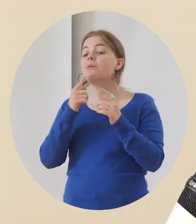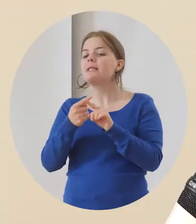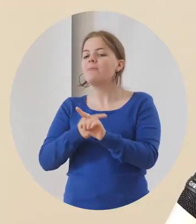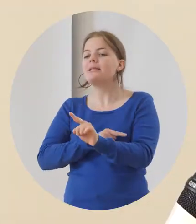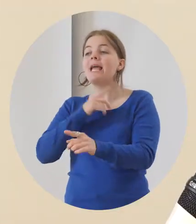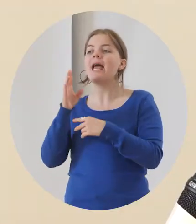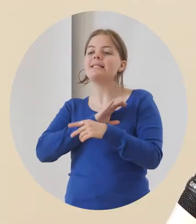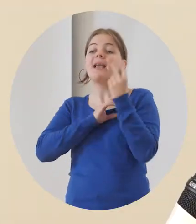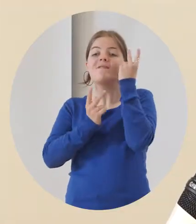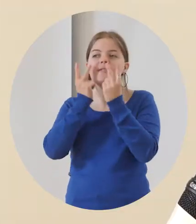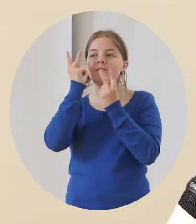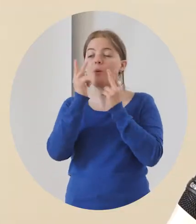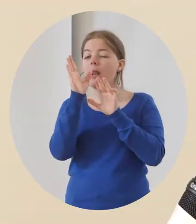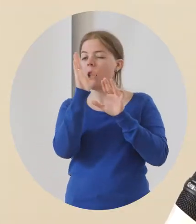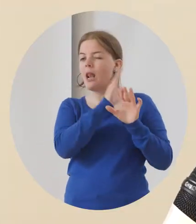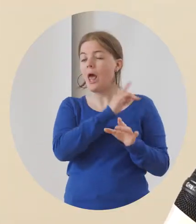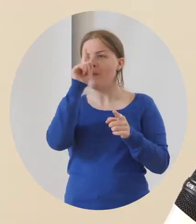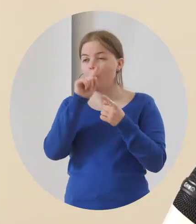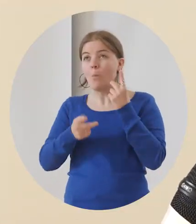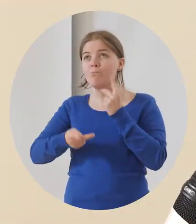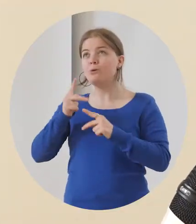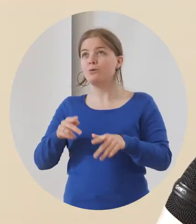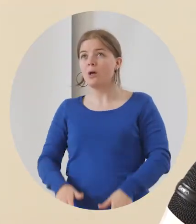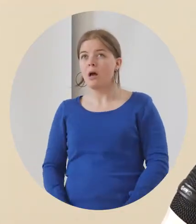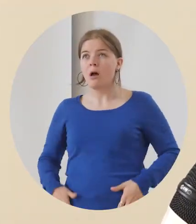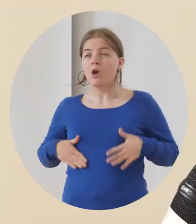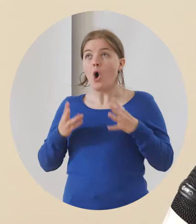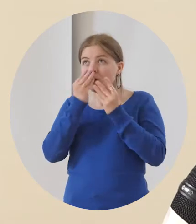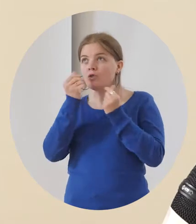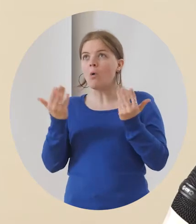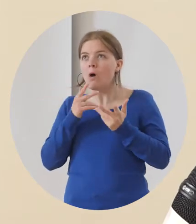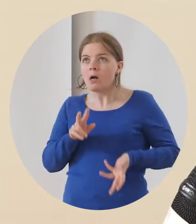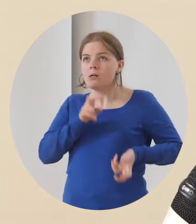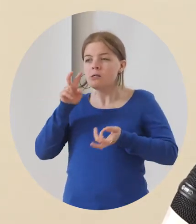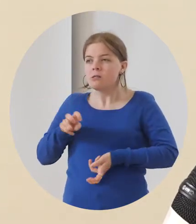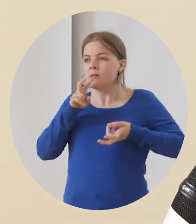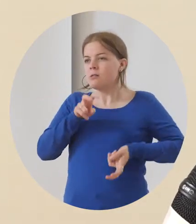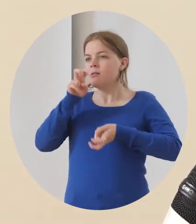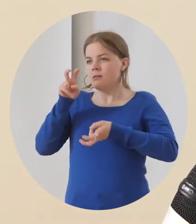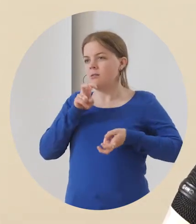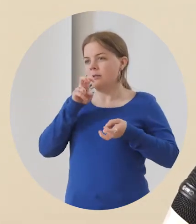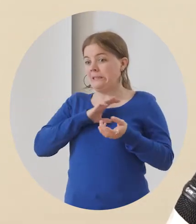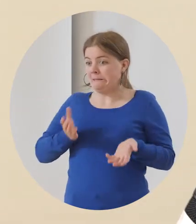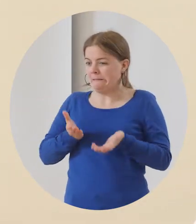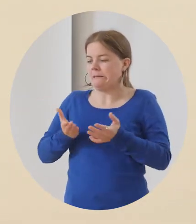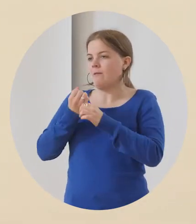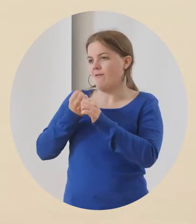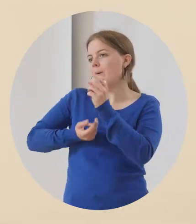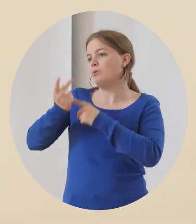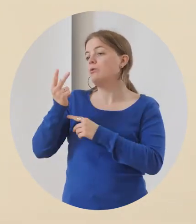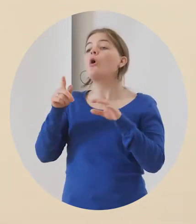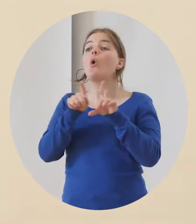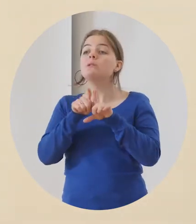vraiment renforcer au niveau proprioceptif. Et puis il va être aussi tout ce qui peut être reconnaissance au niveau des